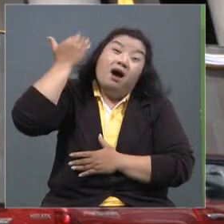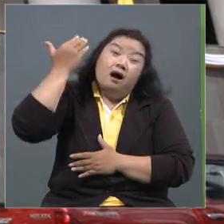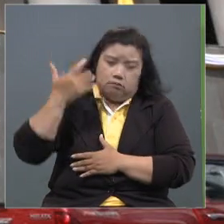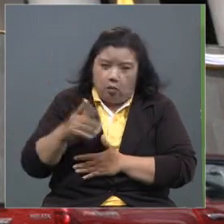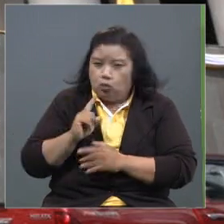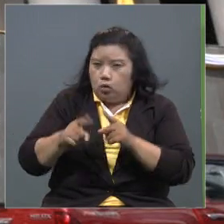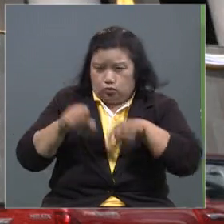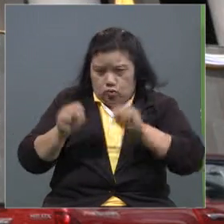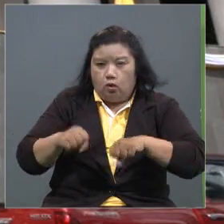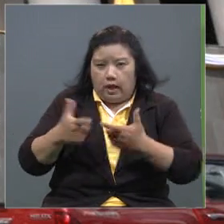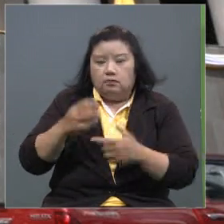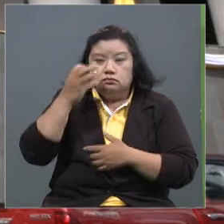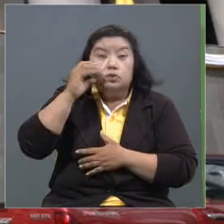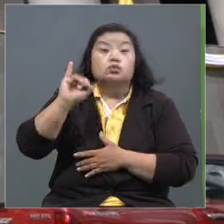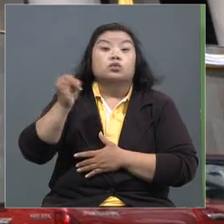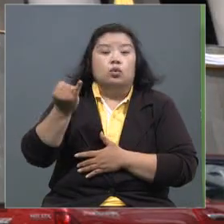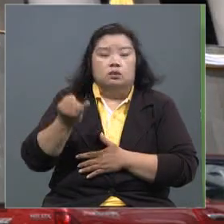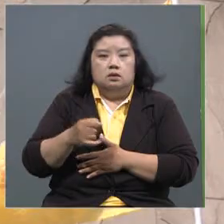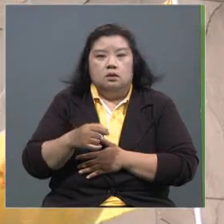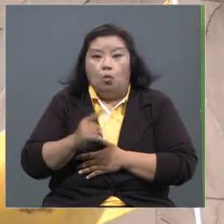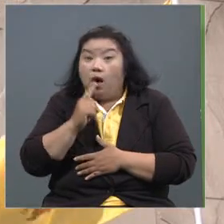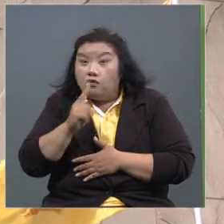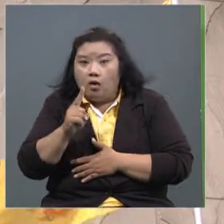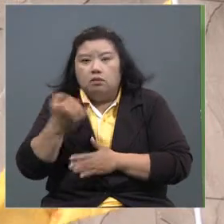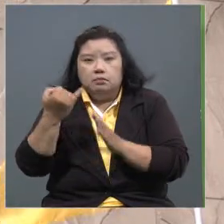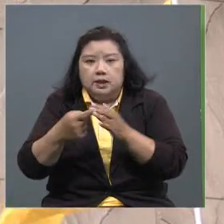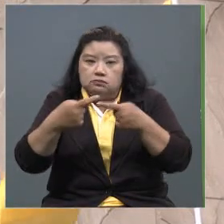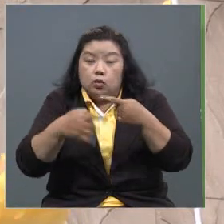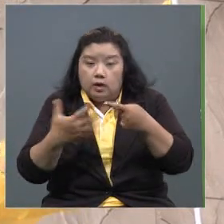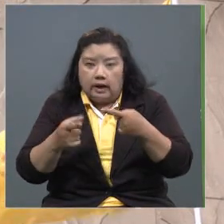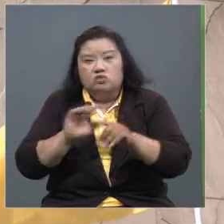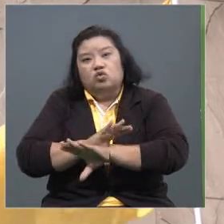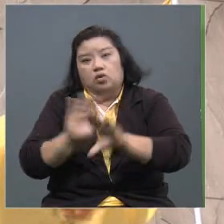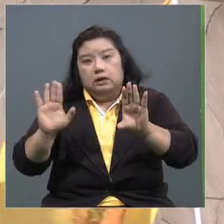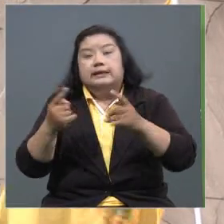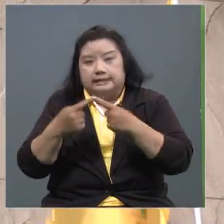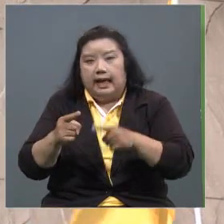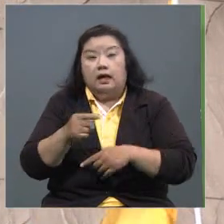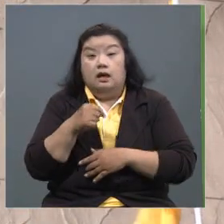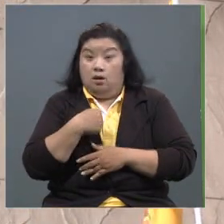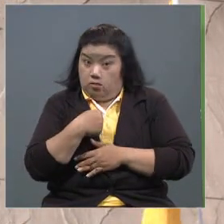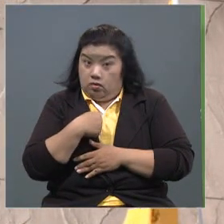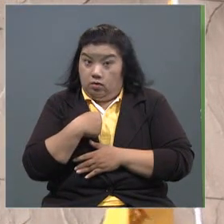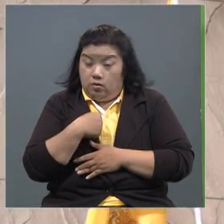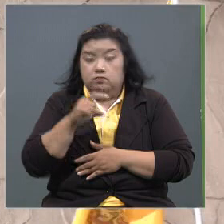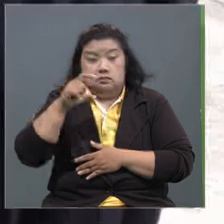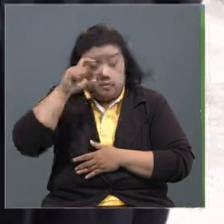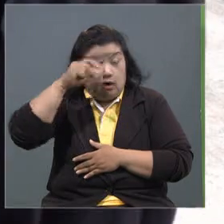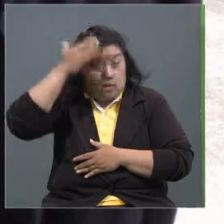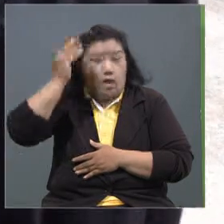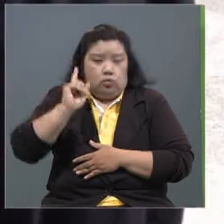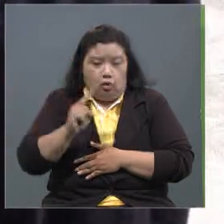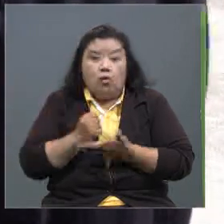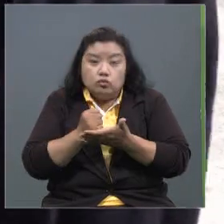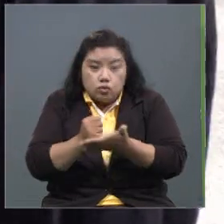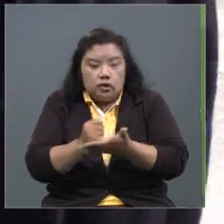ข้อตกลงกับพลตำรวจเอกสุรเชษฐ์ว่าจะถอนฟ้องคดีทั้งหมดแต่ก็มีข้อตกลงกันว่าตัวเองเนี่ยก็คือนายอัจฉริยะจะต้องเป็นคนกลางช่วยประ